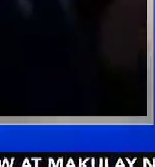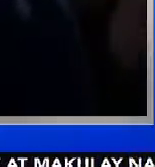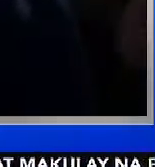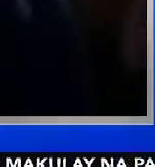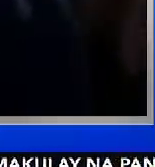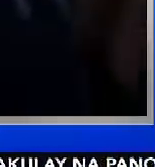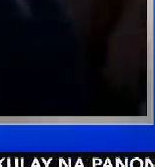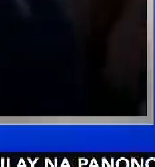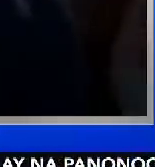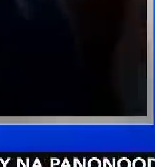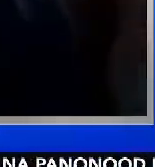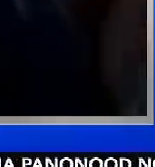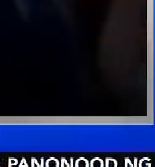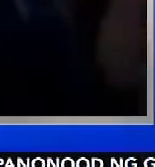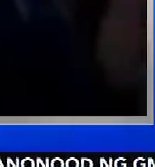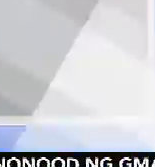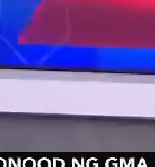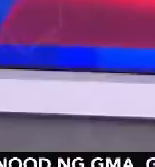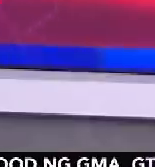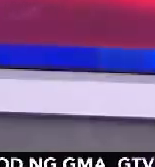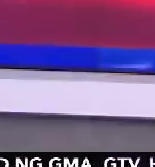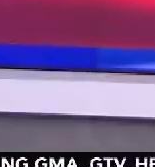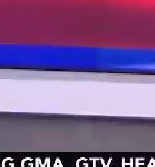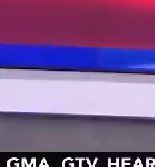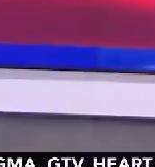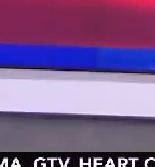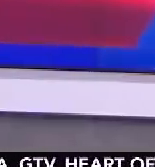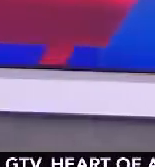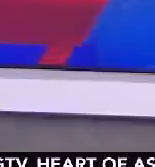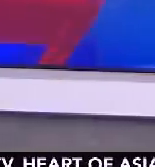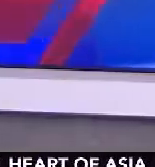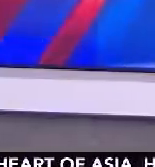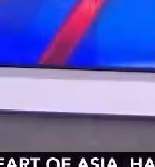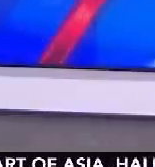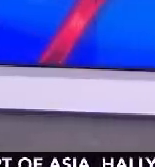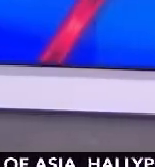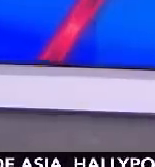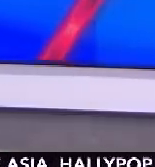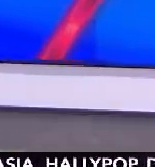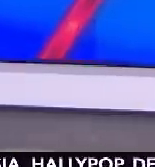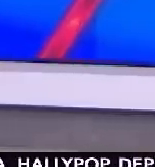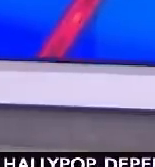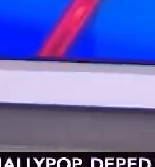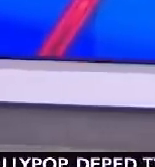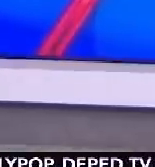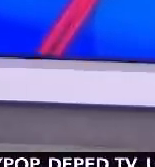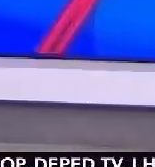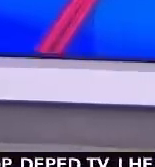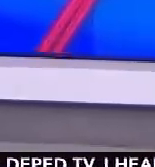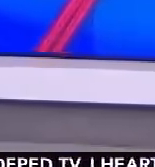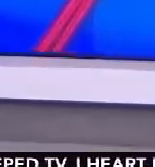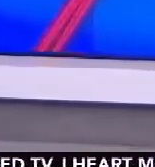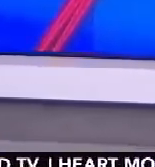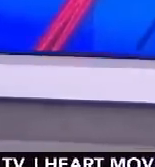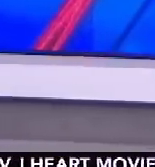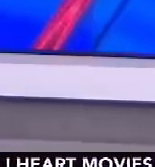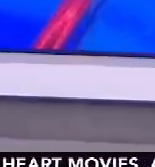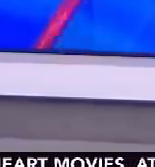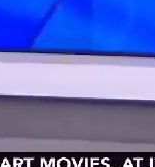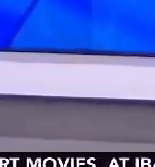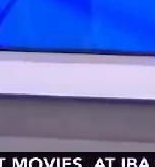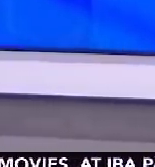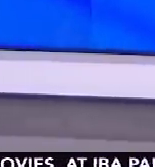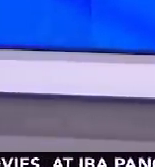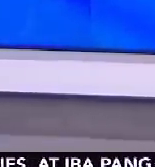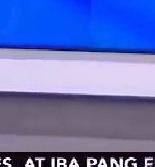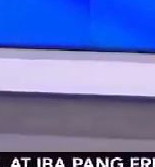Maraming salamat, Dano Tingkungko. Bago po ang meeting de Avance ngayong gabi, nag-caravan sa ilang bayan sa Tarlac si Vice